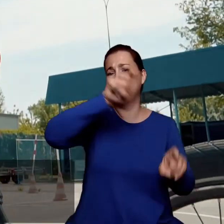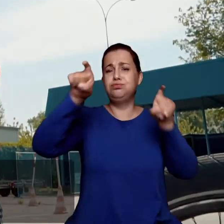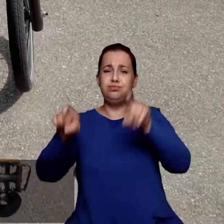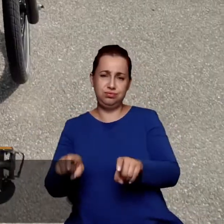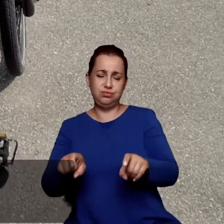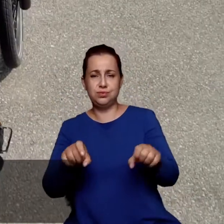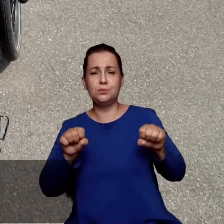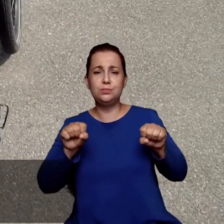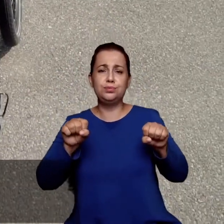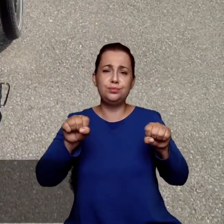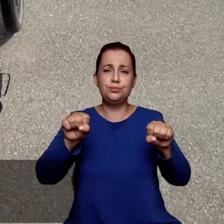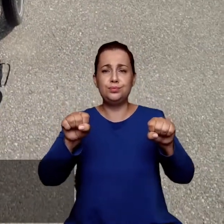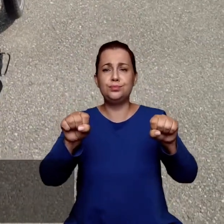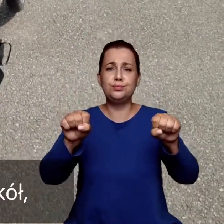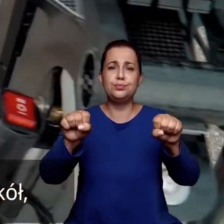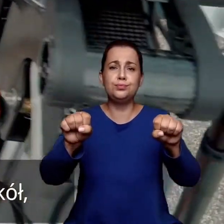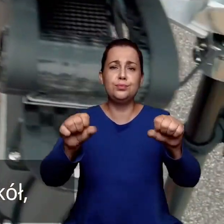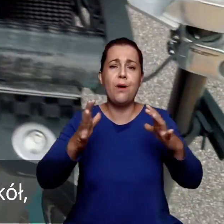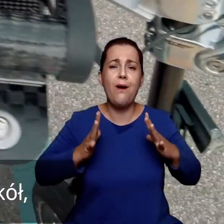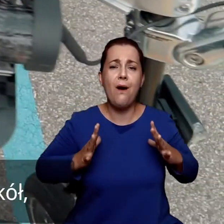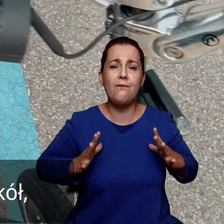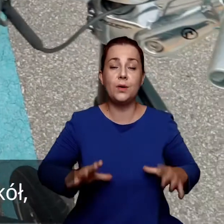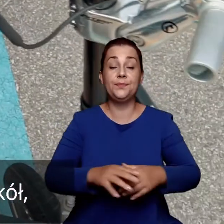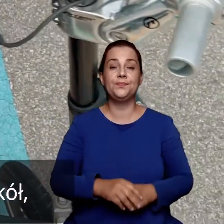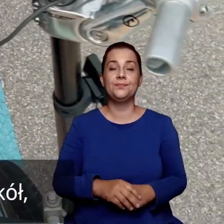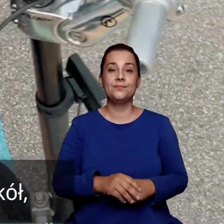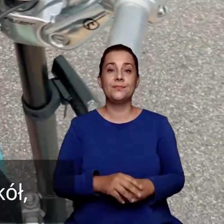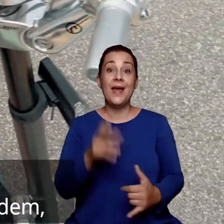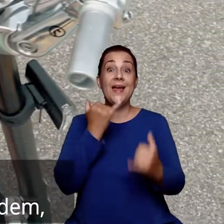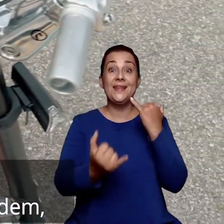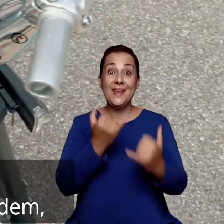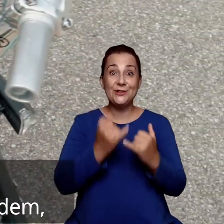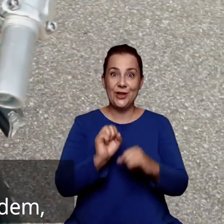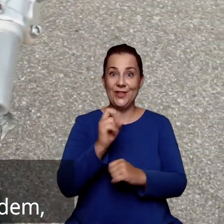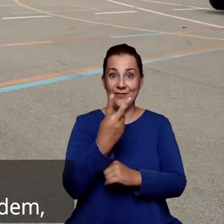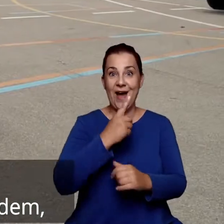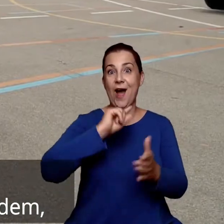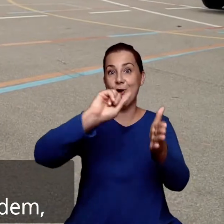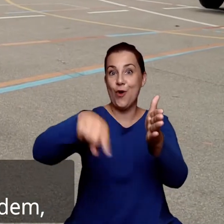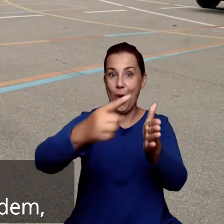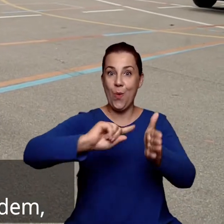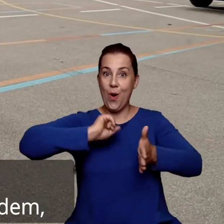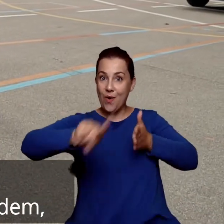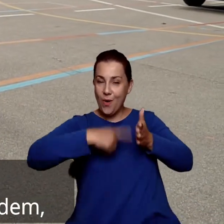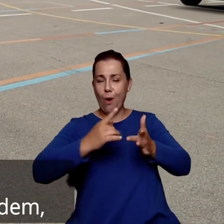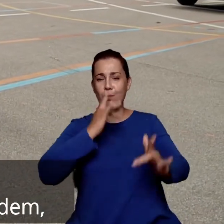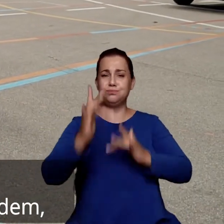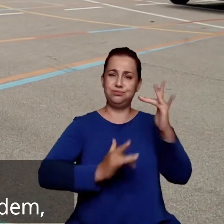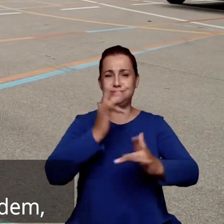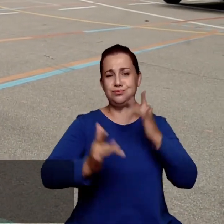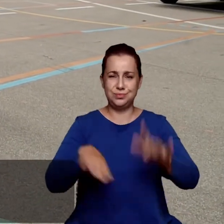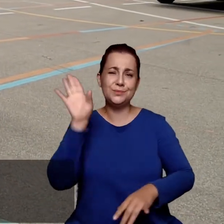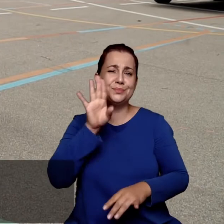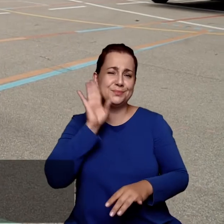stabilnie z małymi prędkościami. Natomiast w przypadku złożenia kół, kiedy poruszamy się rowerem jak klasycznym dwukołowym pojazdem,